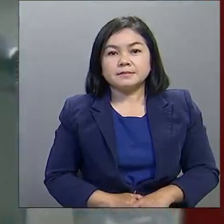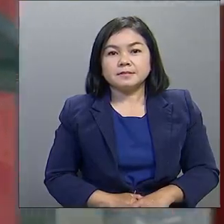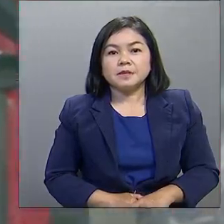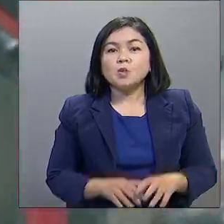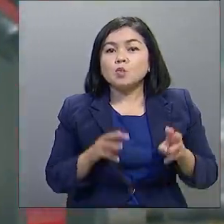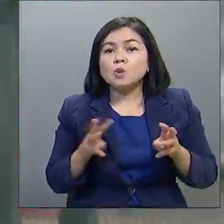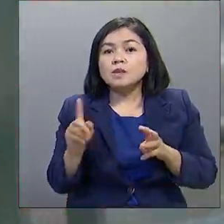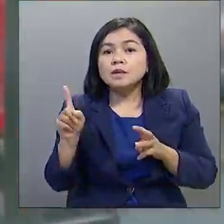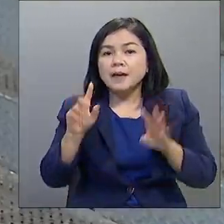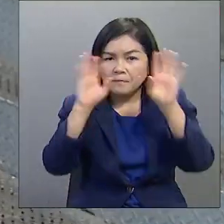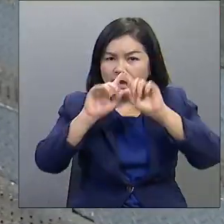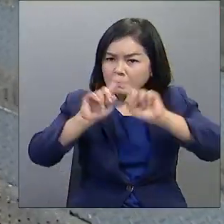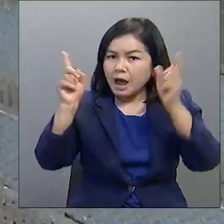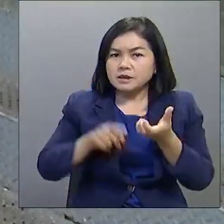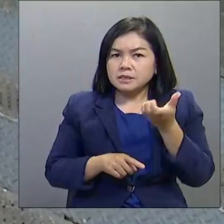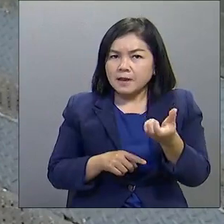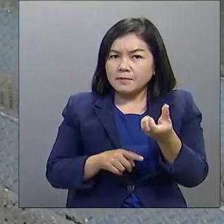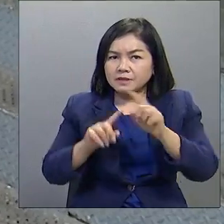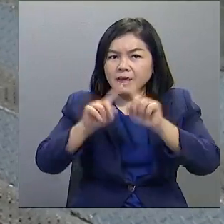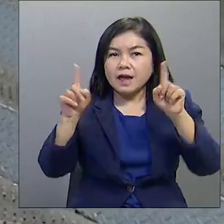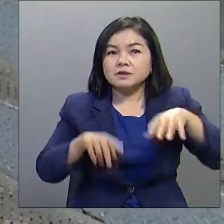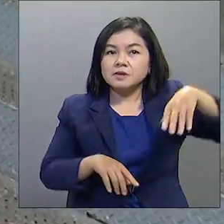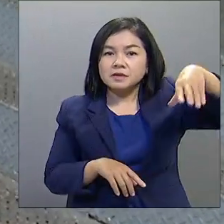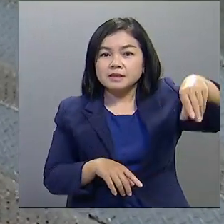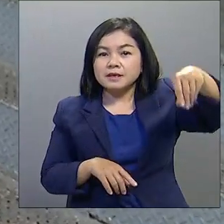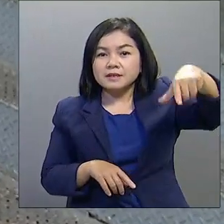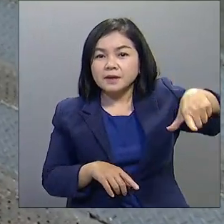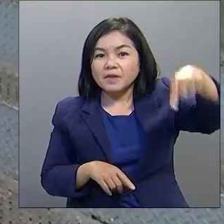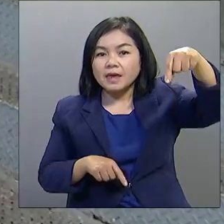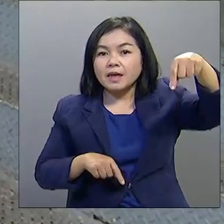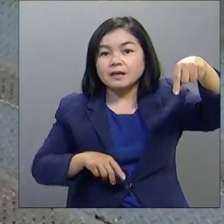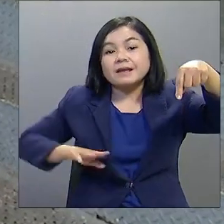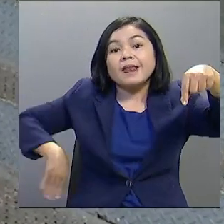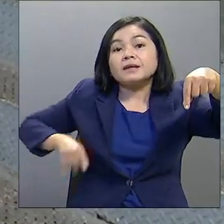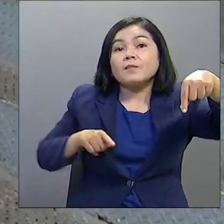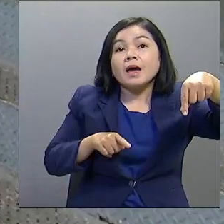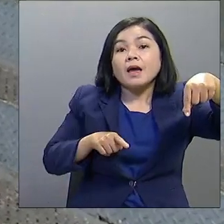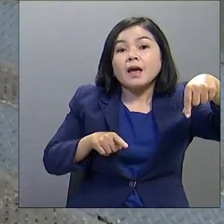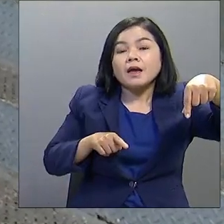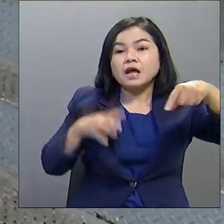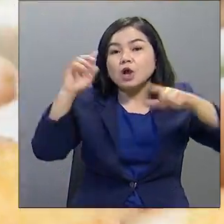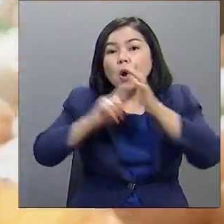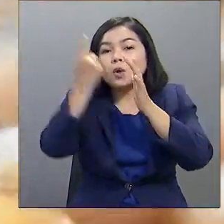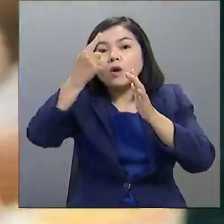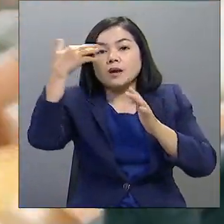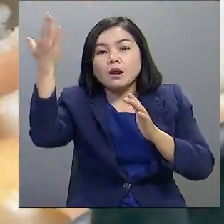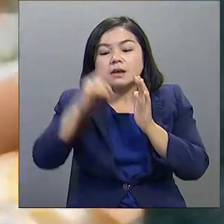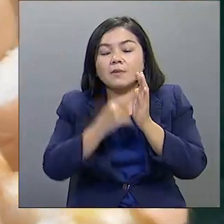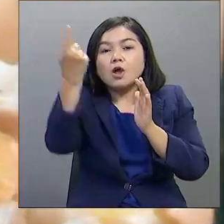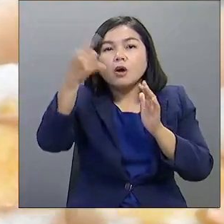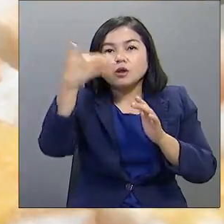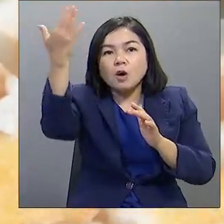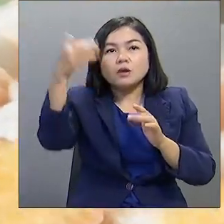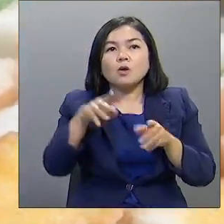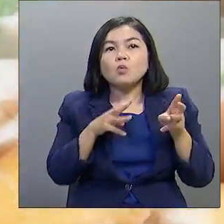บางการจัดก็ไม่เหมือนกันนะครับ ค่ะ อันนี้ชิ้นนี้เราทำทีหลังใช่ไหม จ้ ะเราก็ต้องเอาที่ทำก่อนมานี่